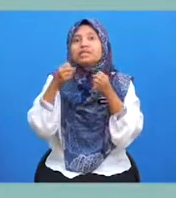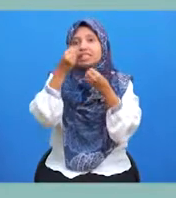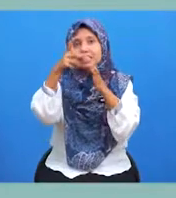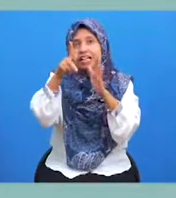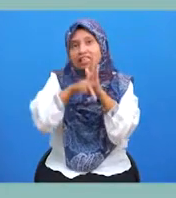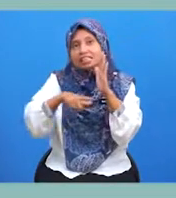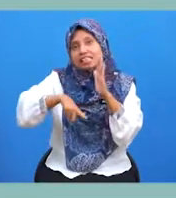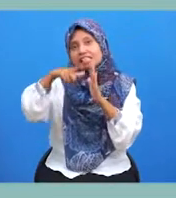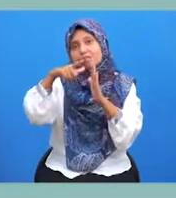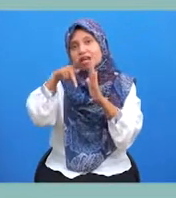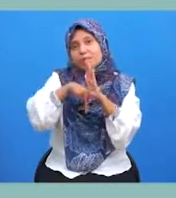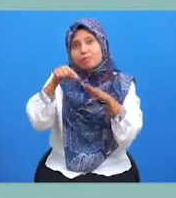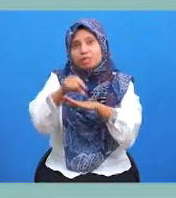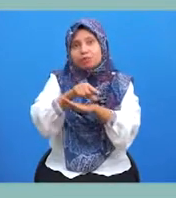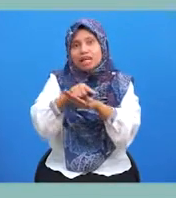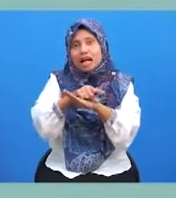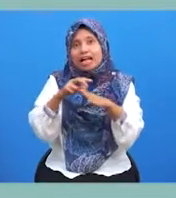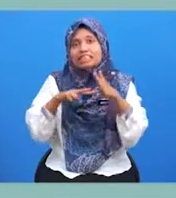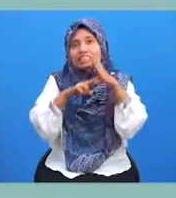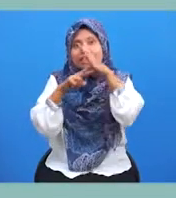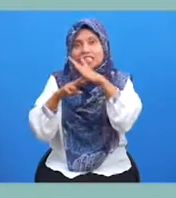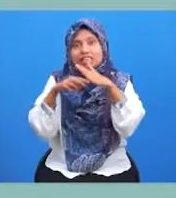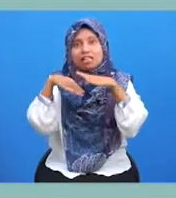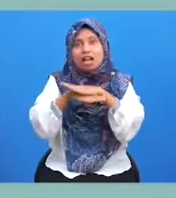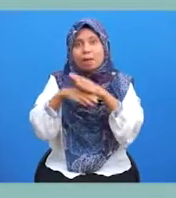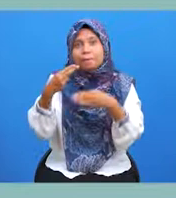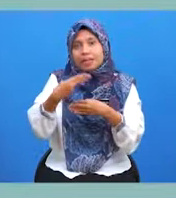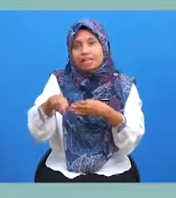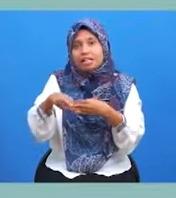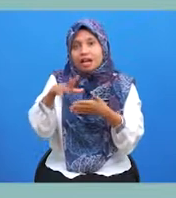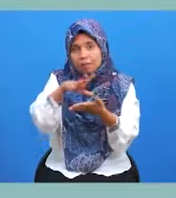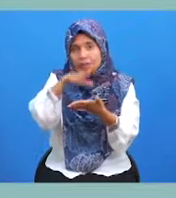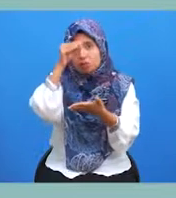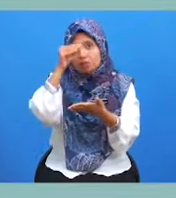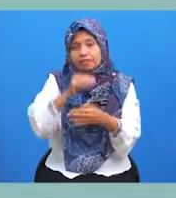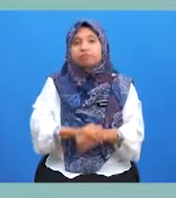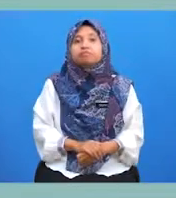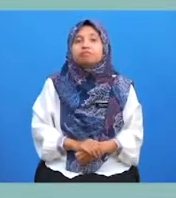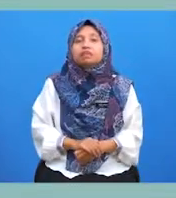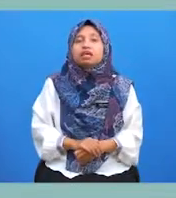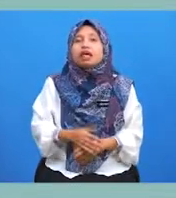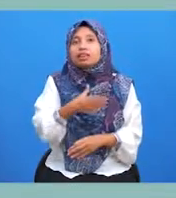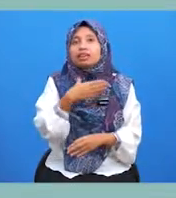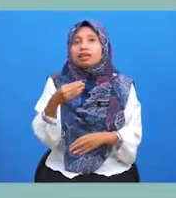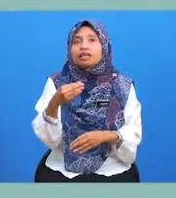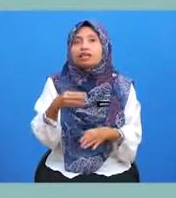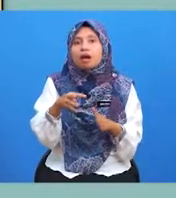menyatakan kelebihan penggunaan satelit dalam penghantaran maklumat